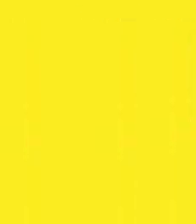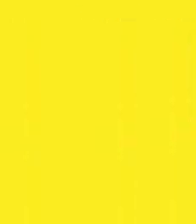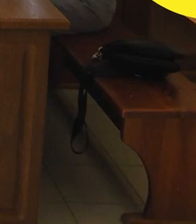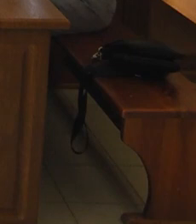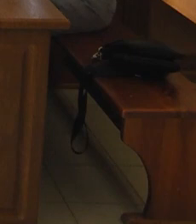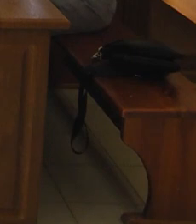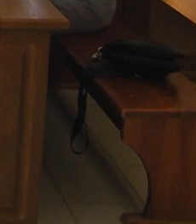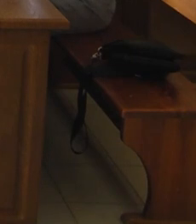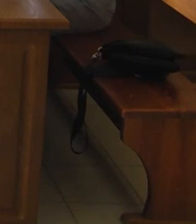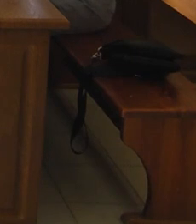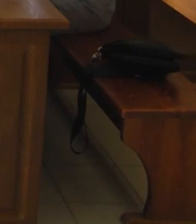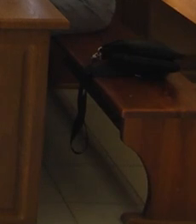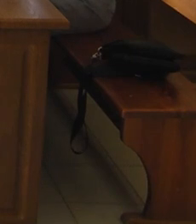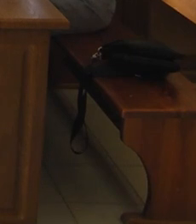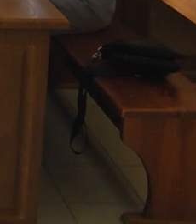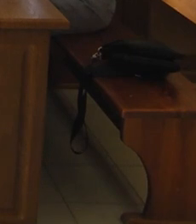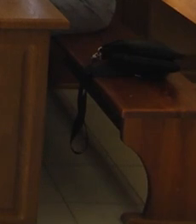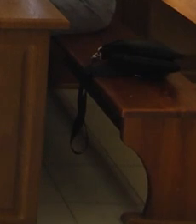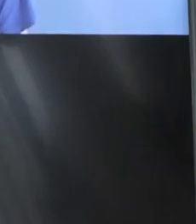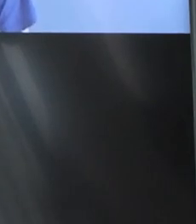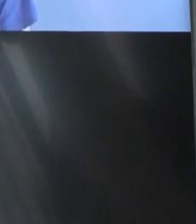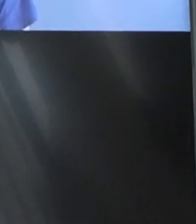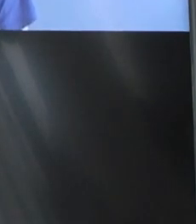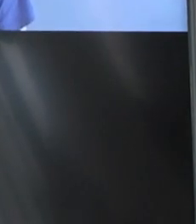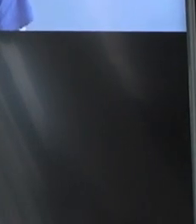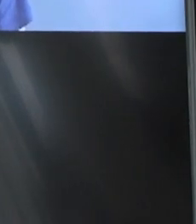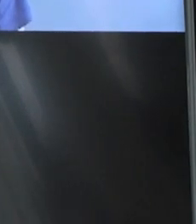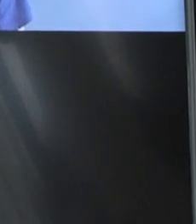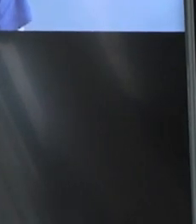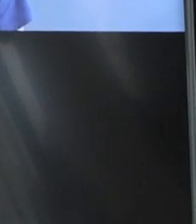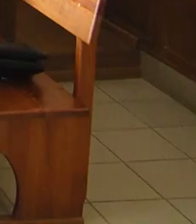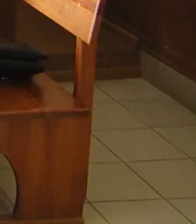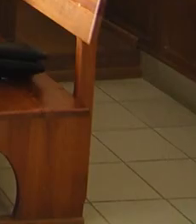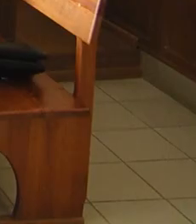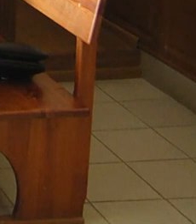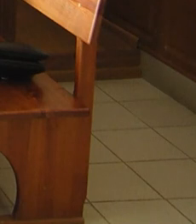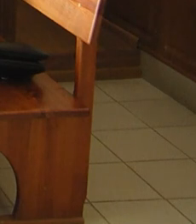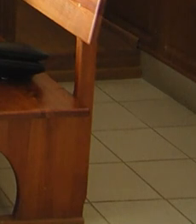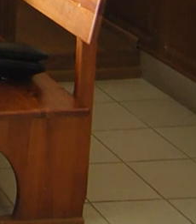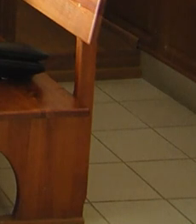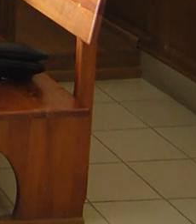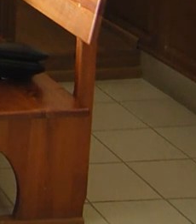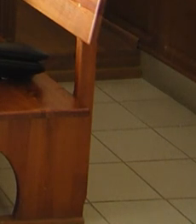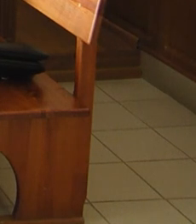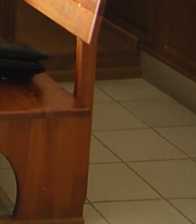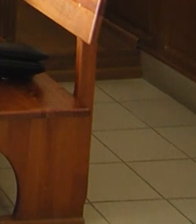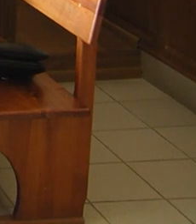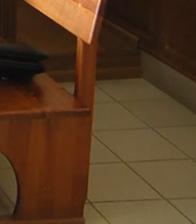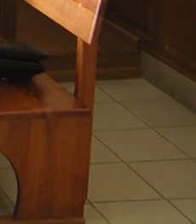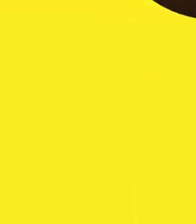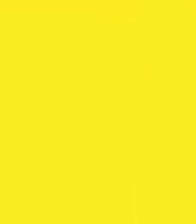закінчилося? Суд не відпустив під домашній арешт волонтерів з Лановеччини, яких підозрюють у привласненні благодійних